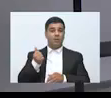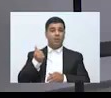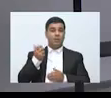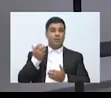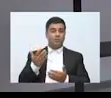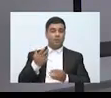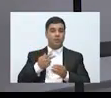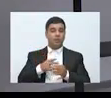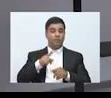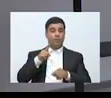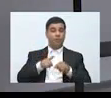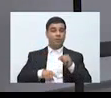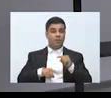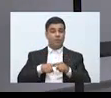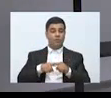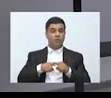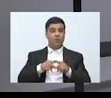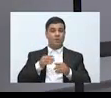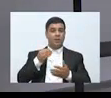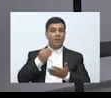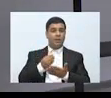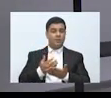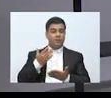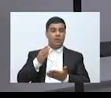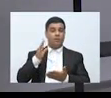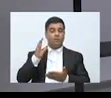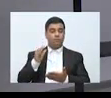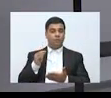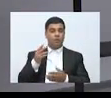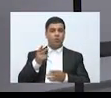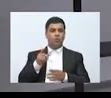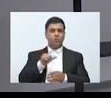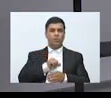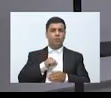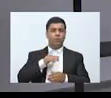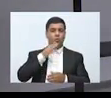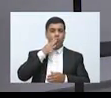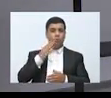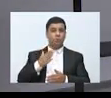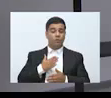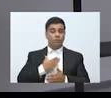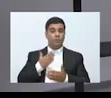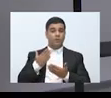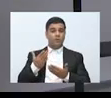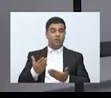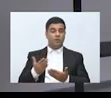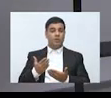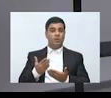qanchalik vatanimizning azizligi va mo'tabarligini